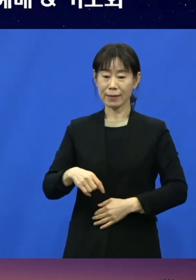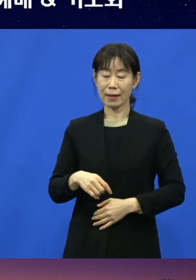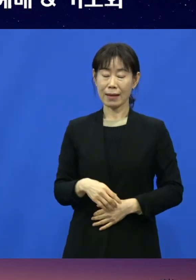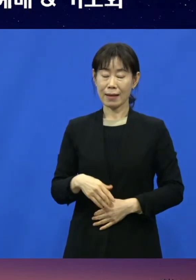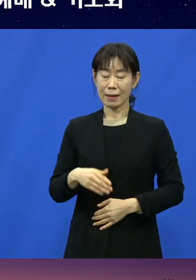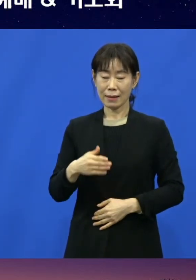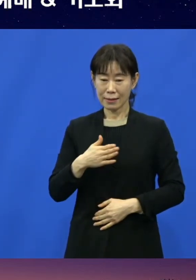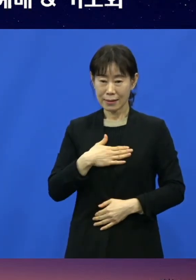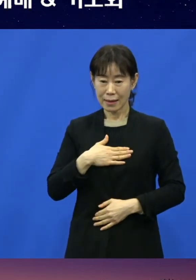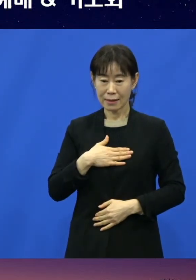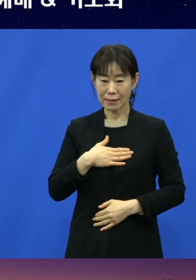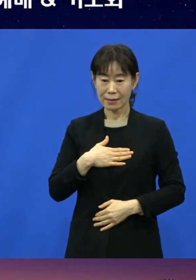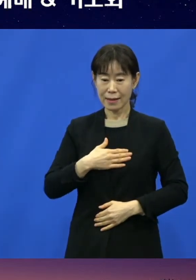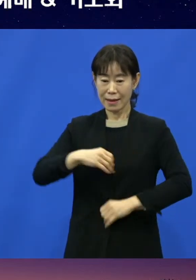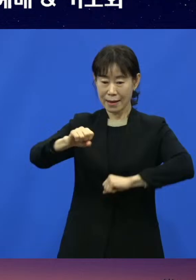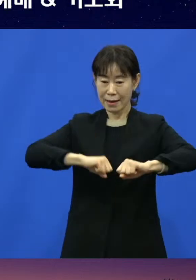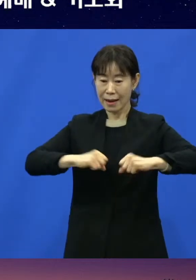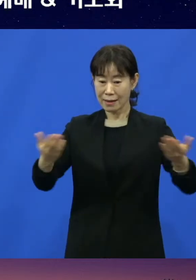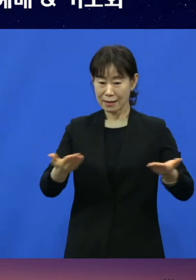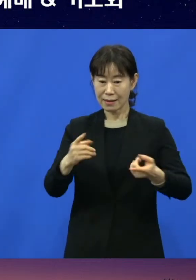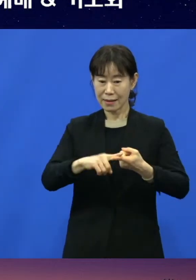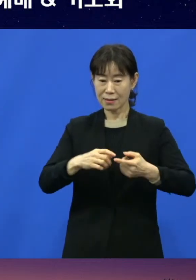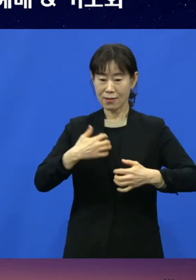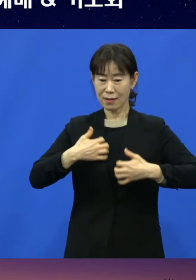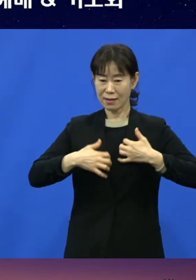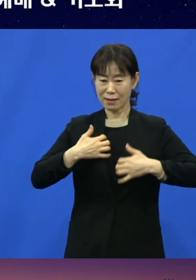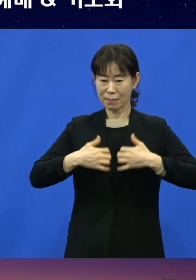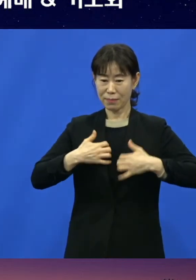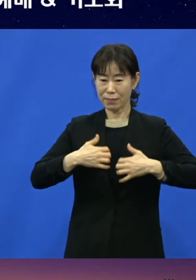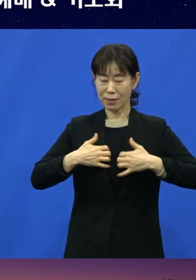마지못해 어쩔 수 없이 돈 때문에